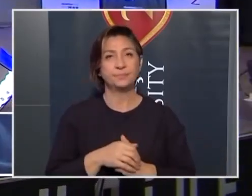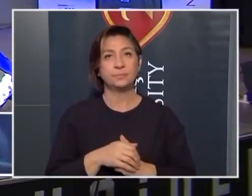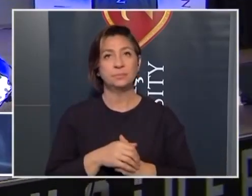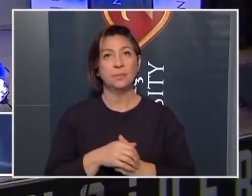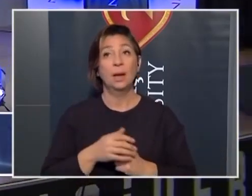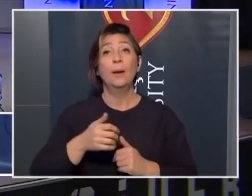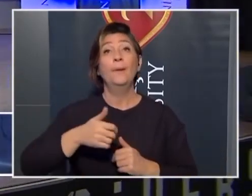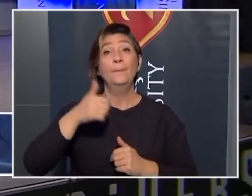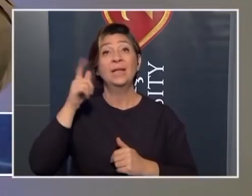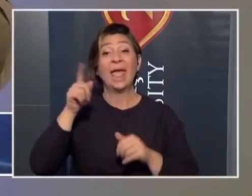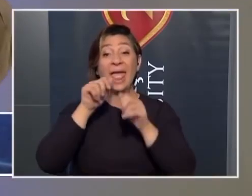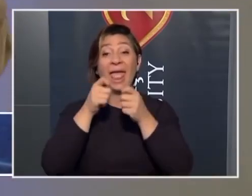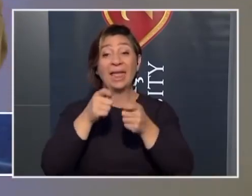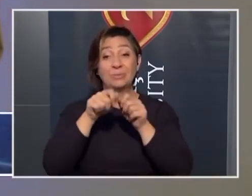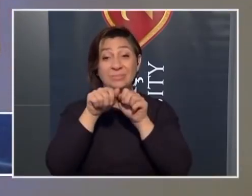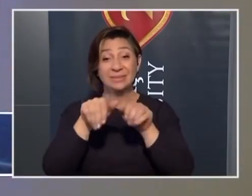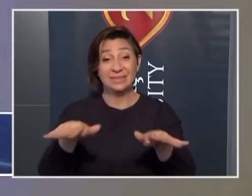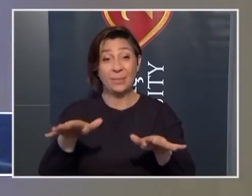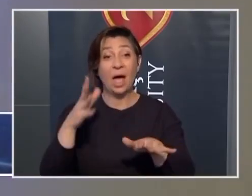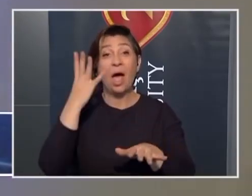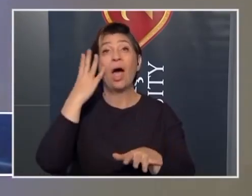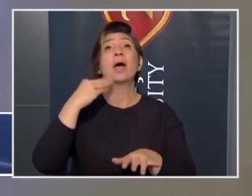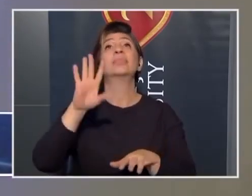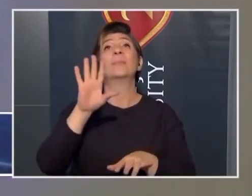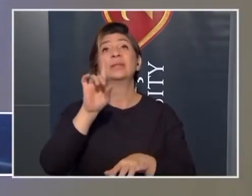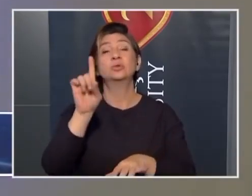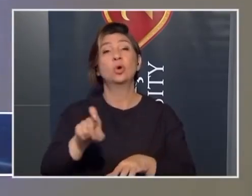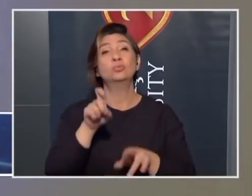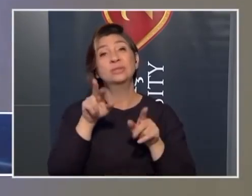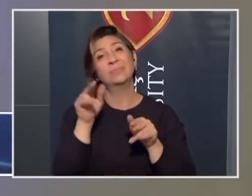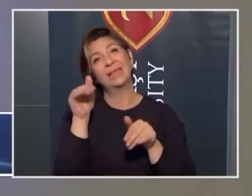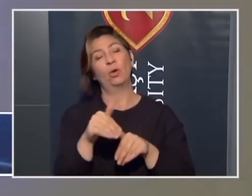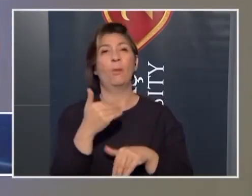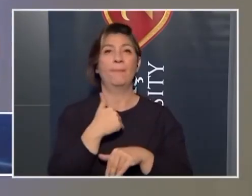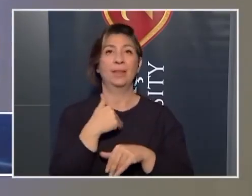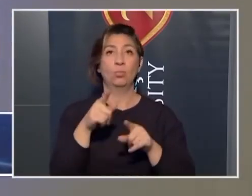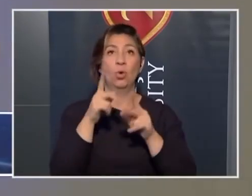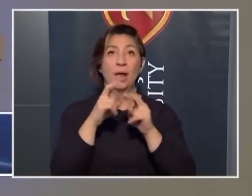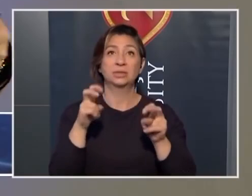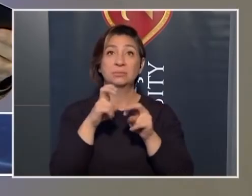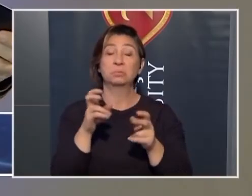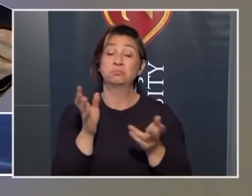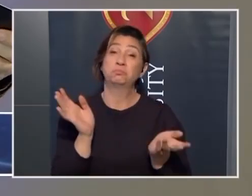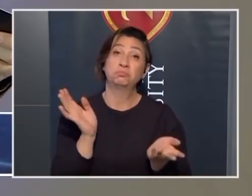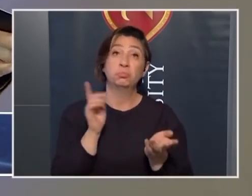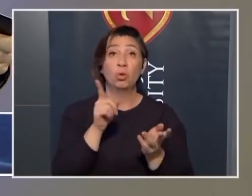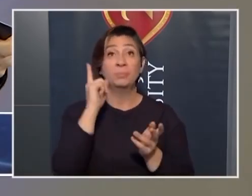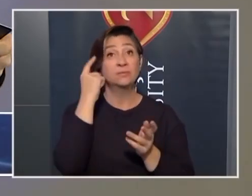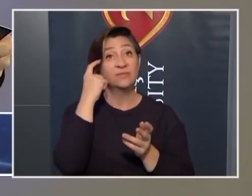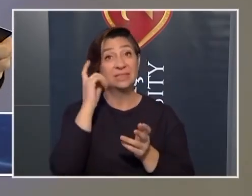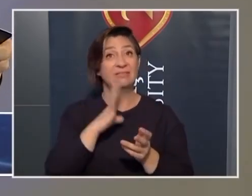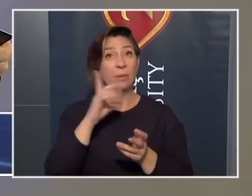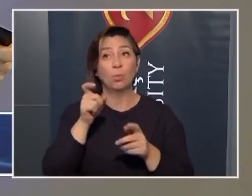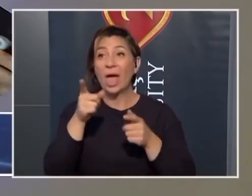bakanlık da sanki eğitim sistemini anlamadan sormuş gibi geliyor bana bu araştırmada. Bilmiyorum böyle bir malumunuz var mı?